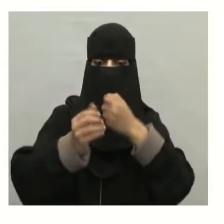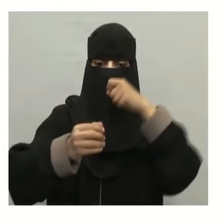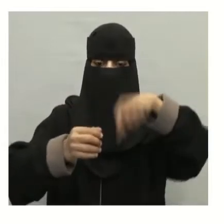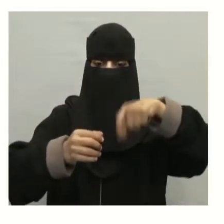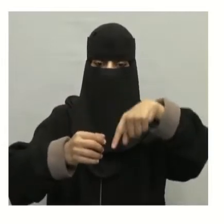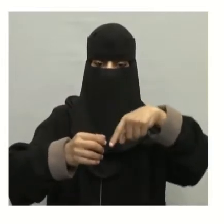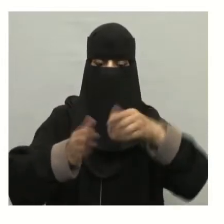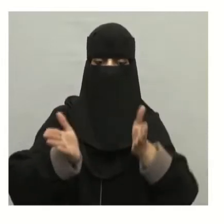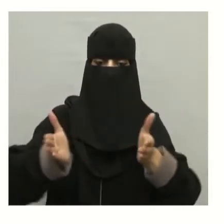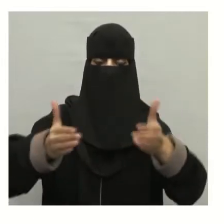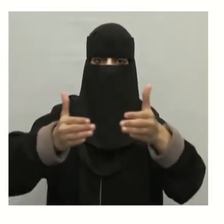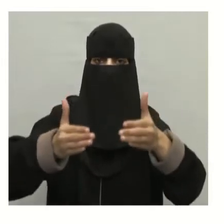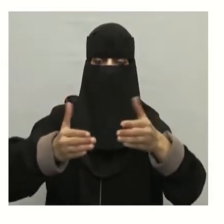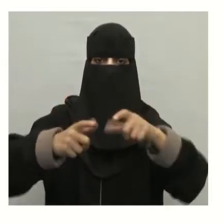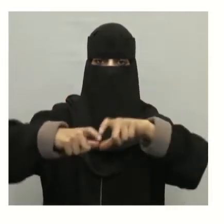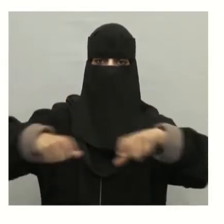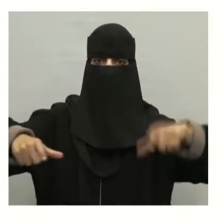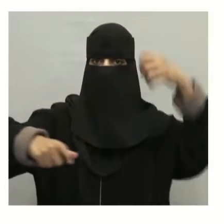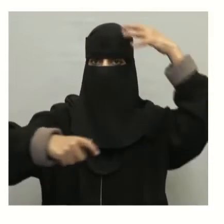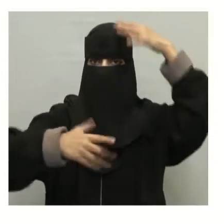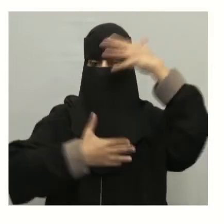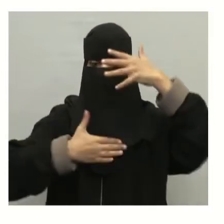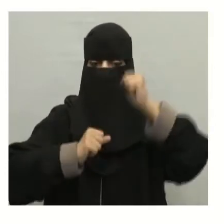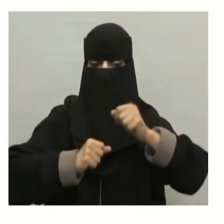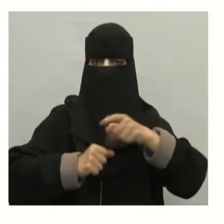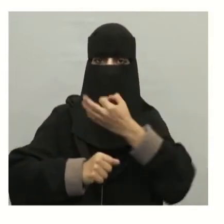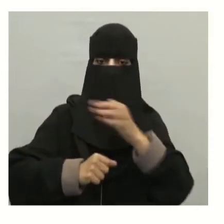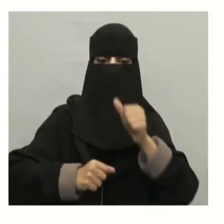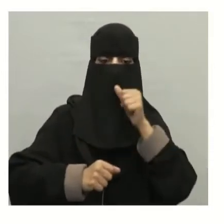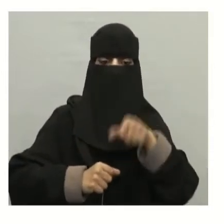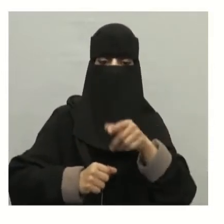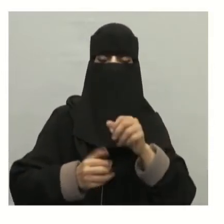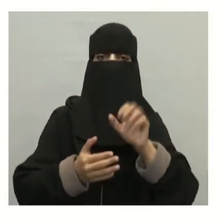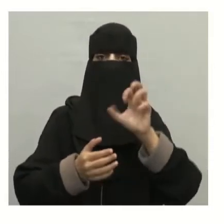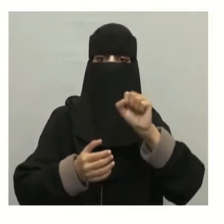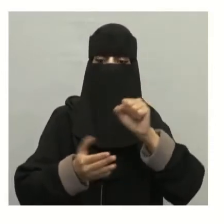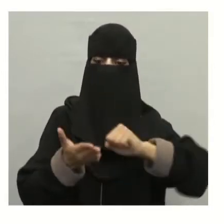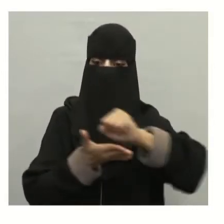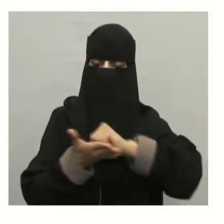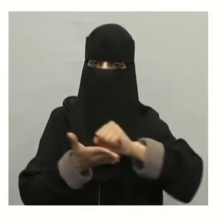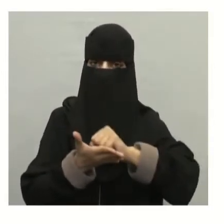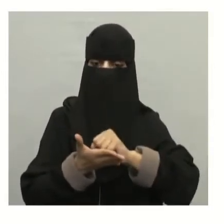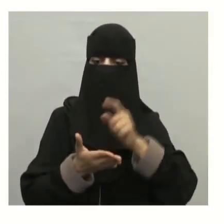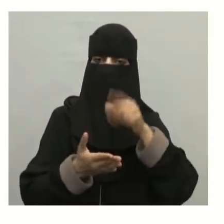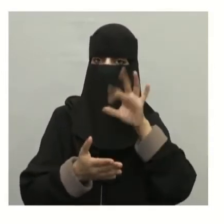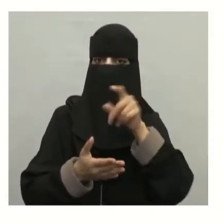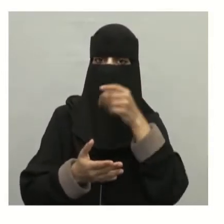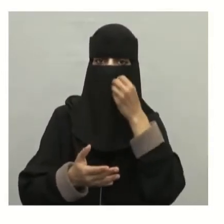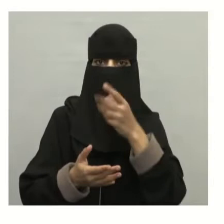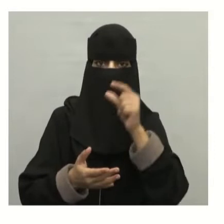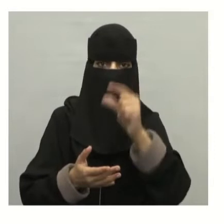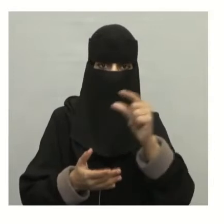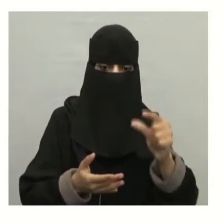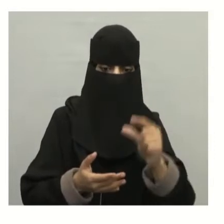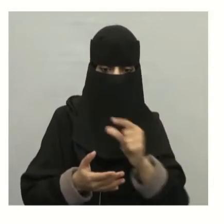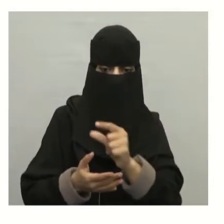الحوض، البانيو، كلاها تنظف بالماء والصابون، وإذا حدث وجود بقع